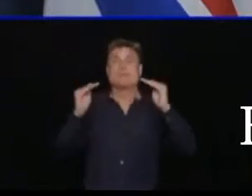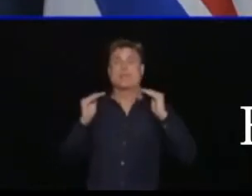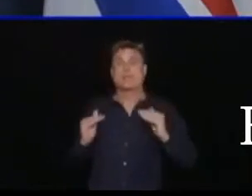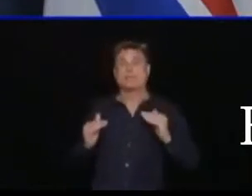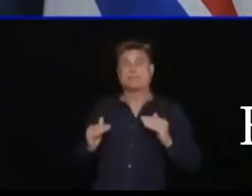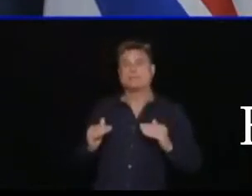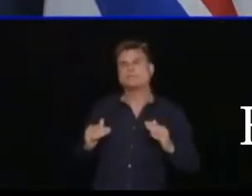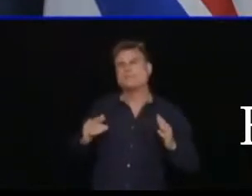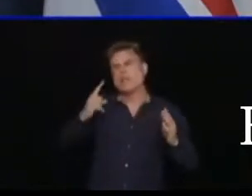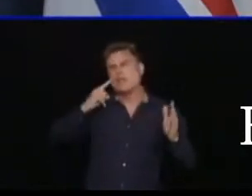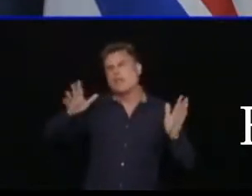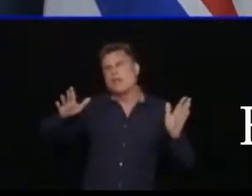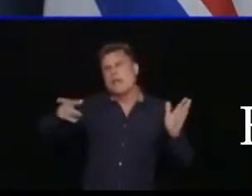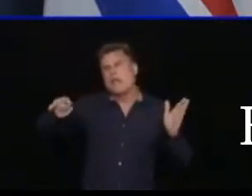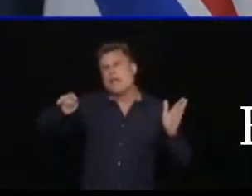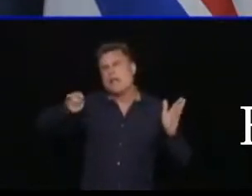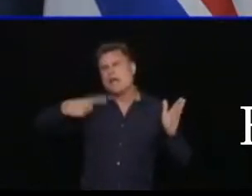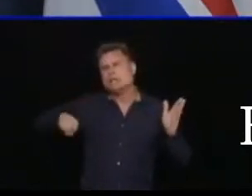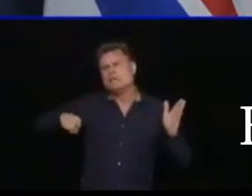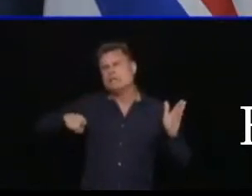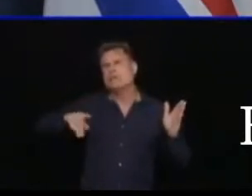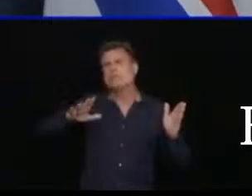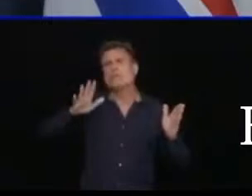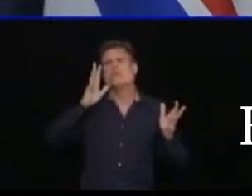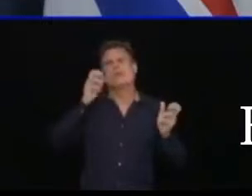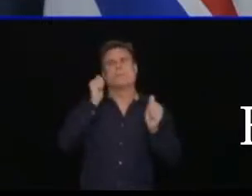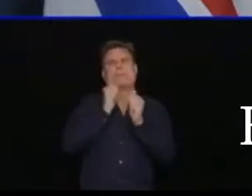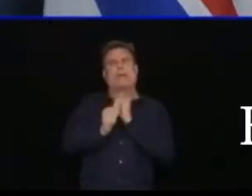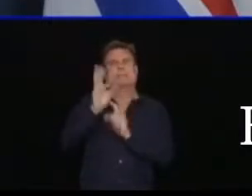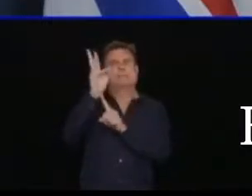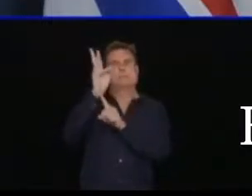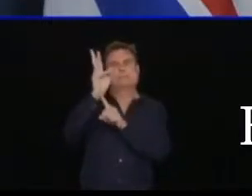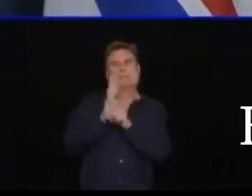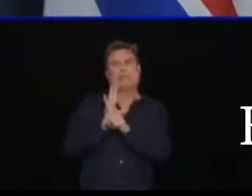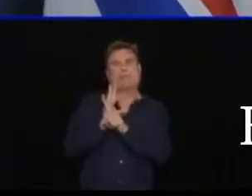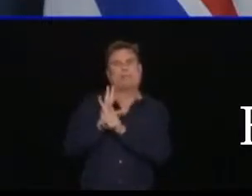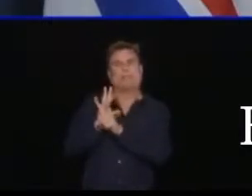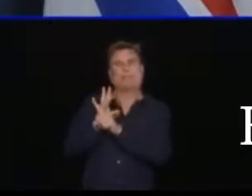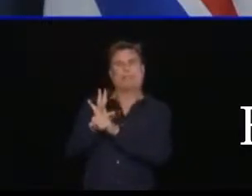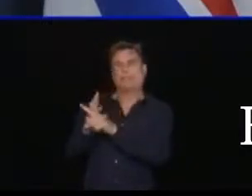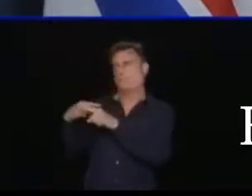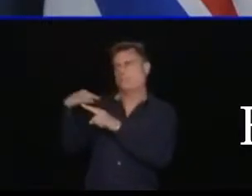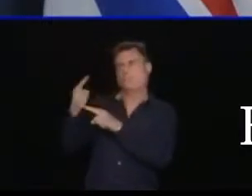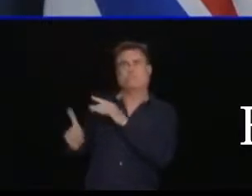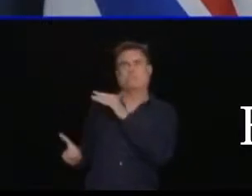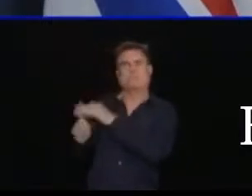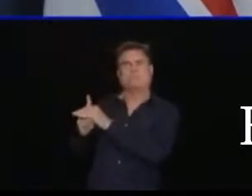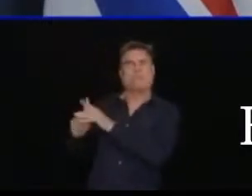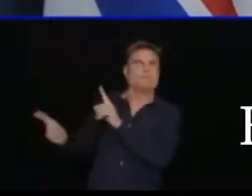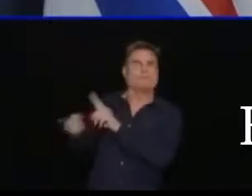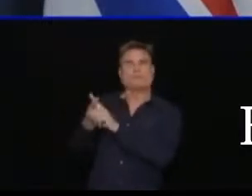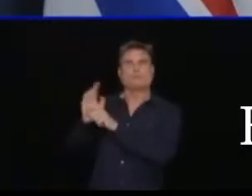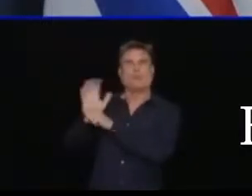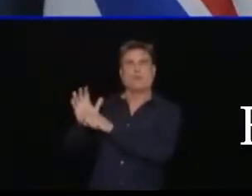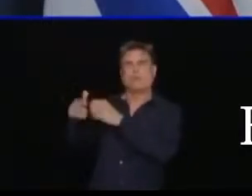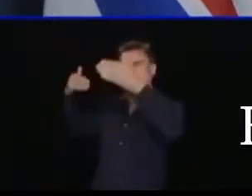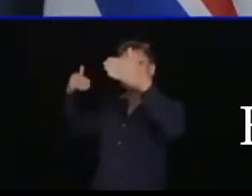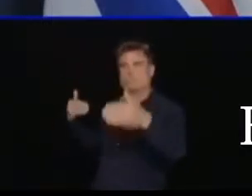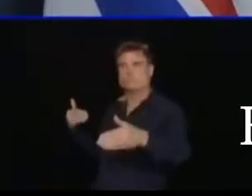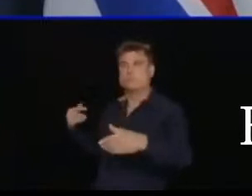我们这个新闻周报新闻通报是6个月了。 And the fact that so many British